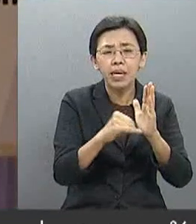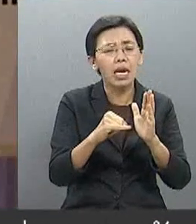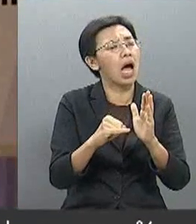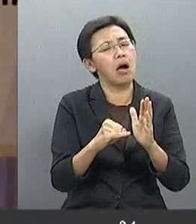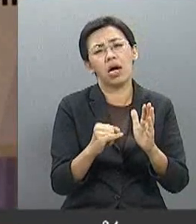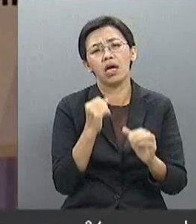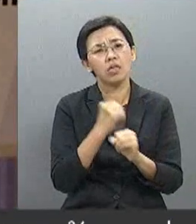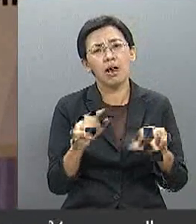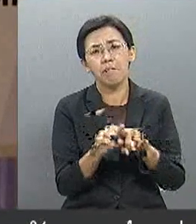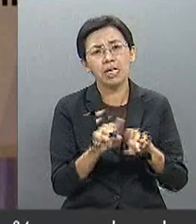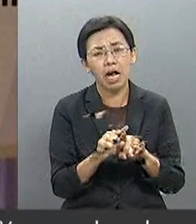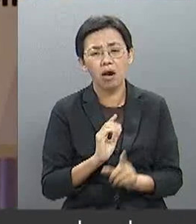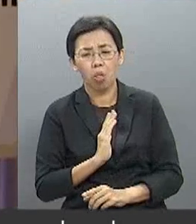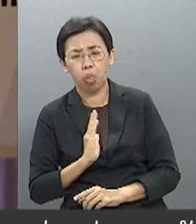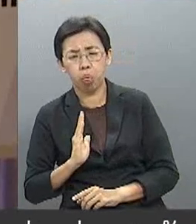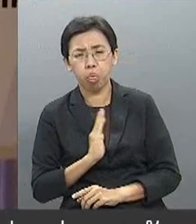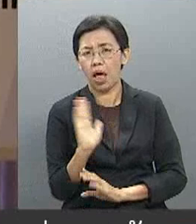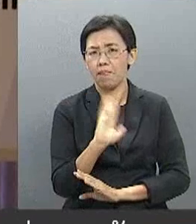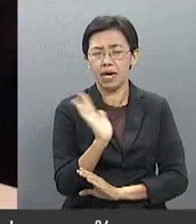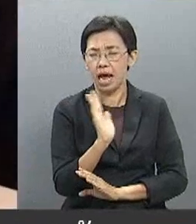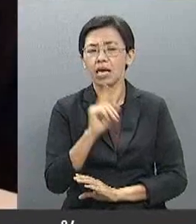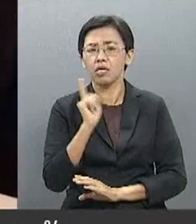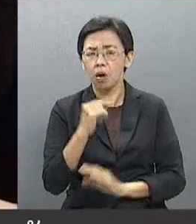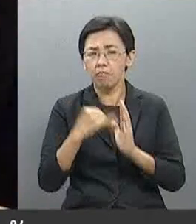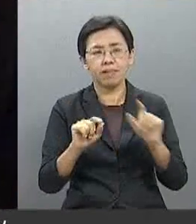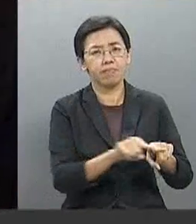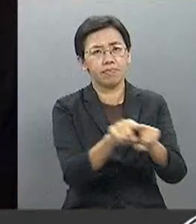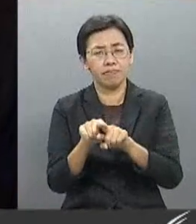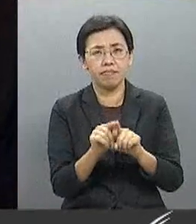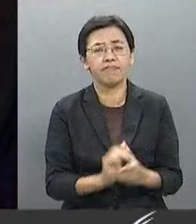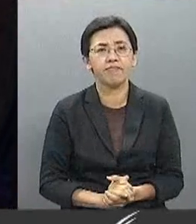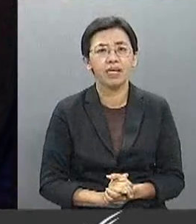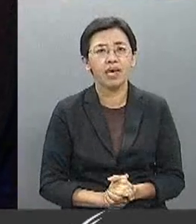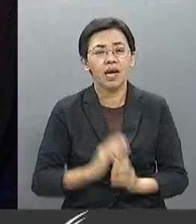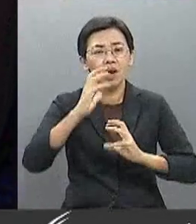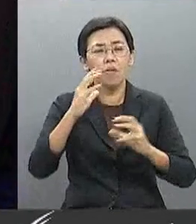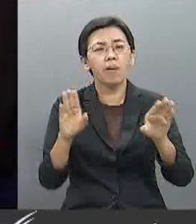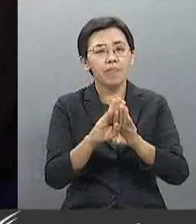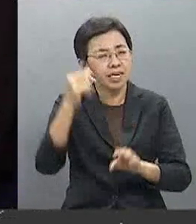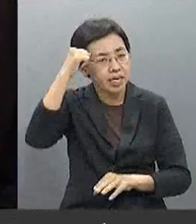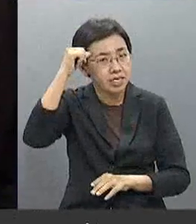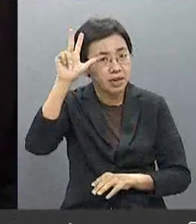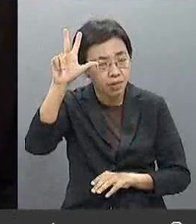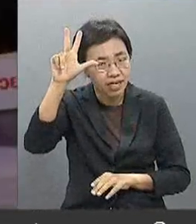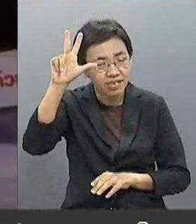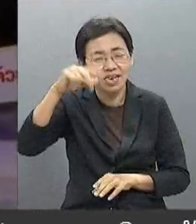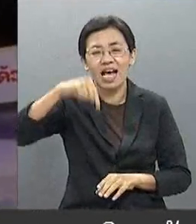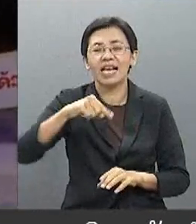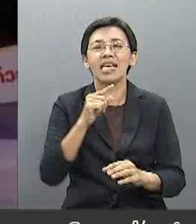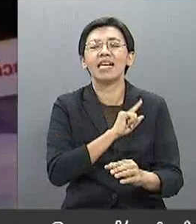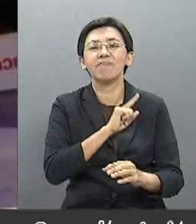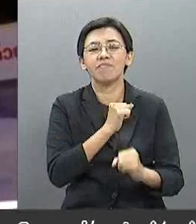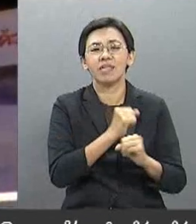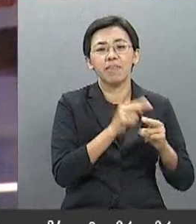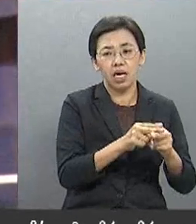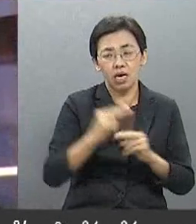ผู้ประกอบการส่วนการสั่งปิดโรงภาพยนตร์เป็นเวลา3วันเป็นมาตรการภายในของผู้ประกอบการค่ะส่วนของตำรวจจะต้องพิจารณา